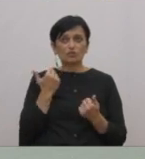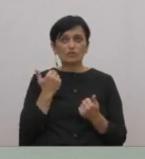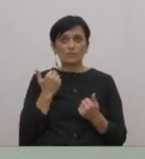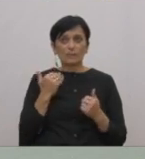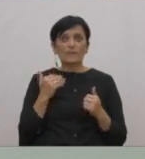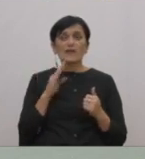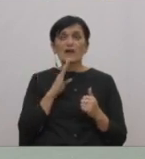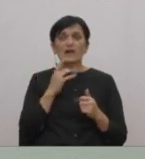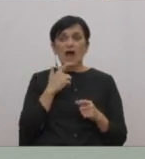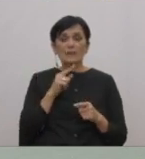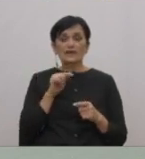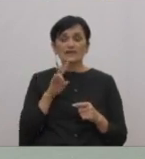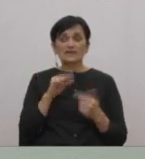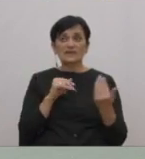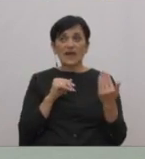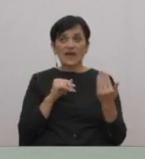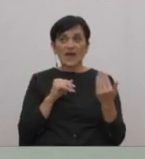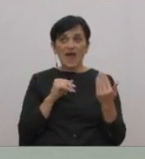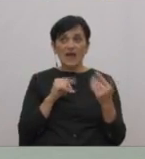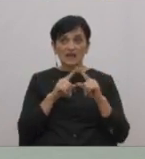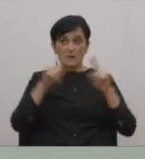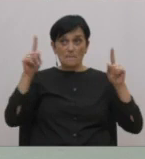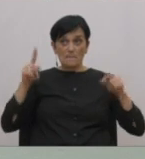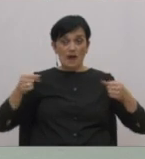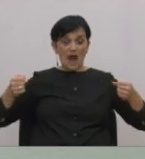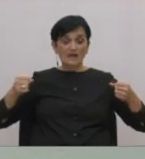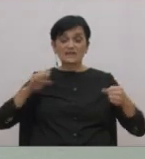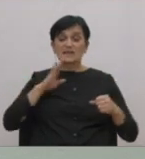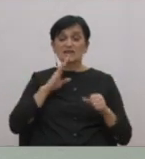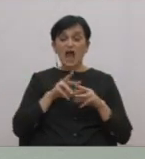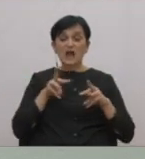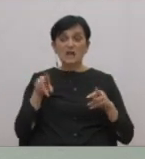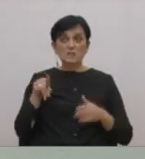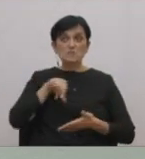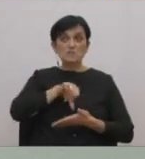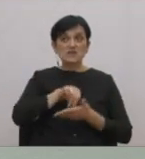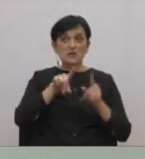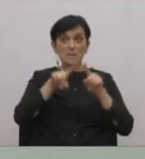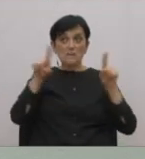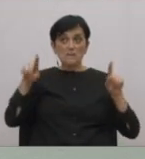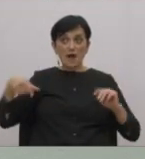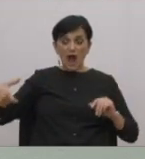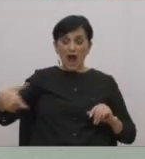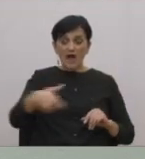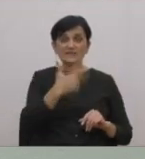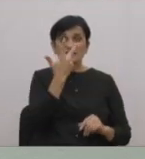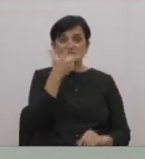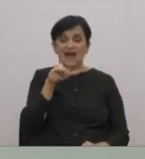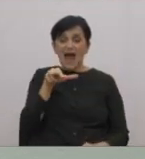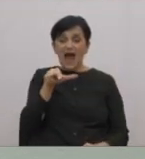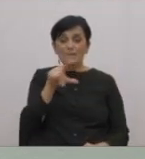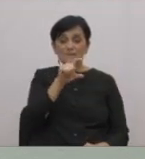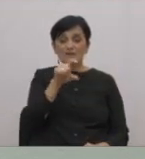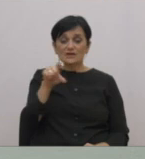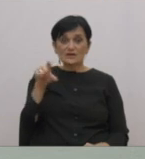შევადარ, ქალბატონო თინა, თქვენო ხელში გეჭირათ აქ ბანერი, როდესაც ქალი მინისტრი იდგა აქ და იმ ბანერზე რასამოსოიანი სიტყვაც ეწერა, აი ეს